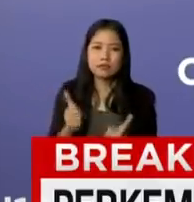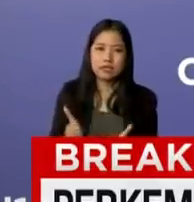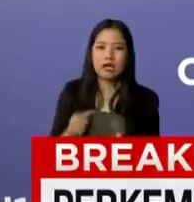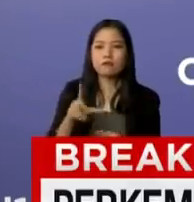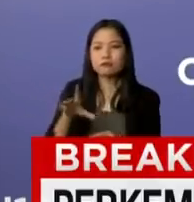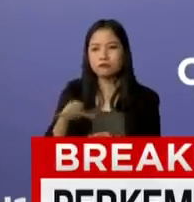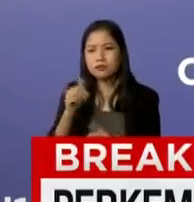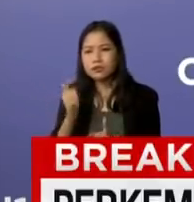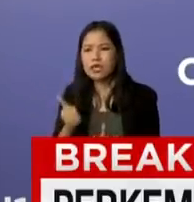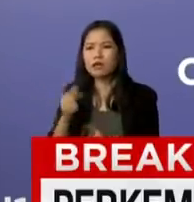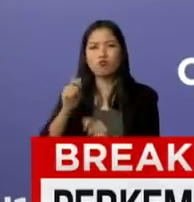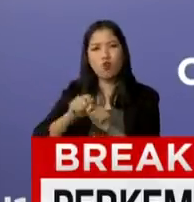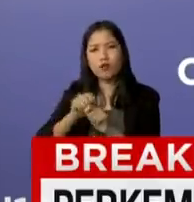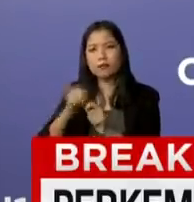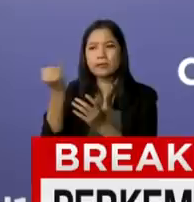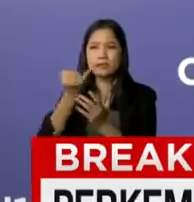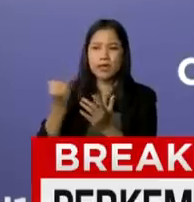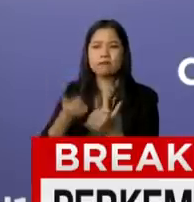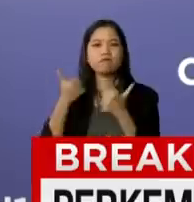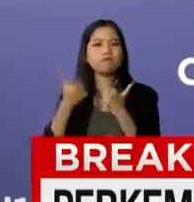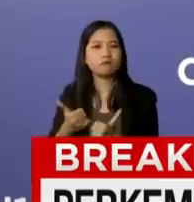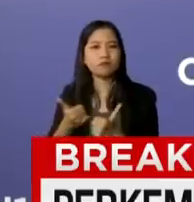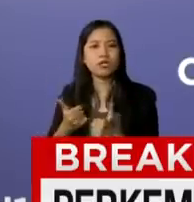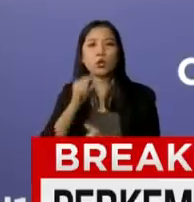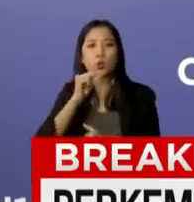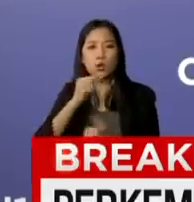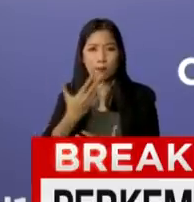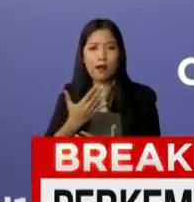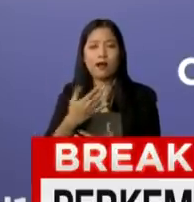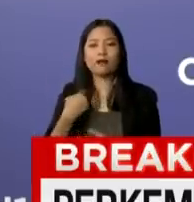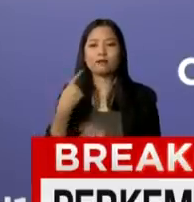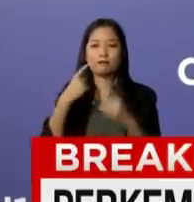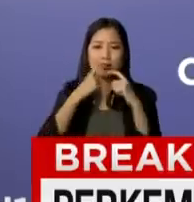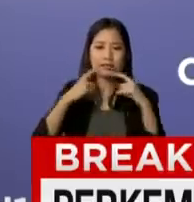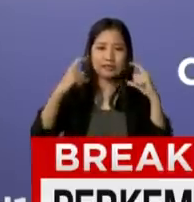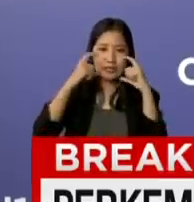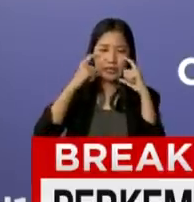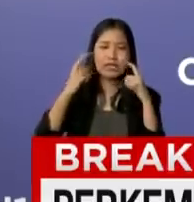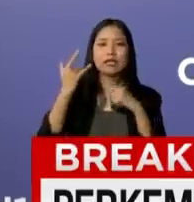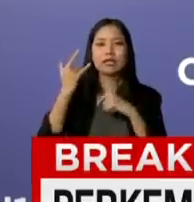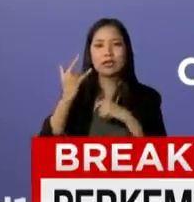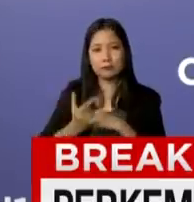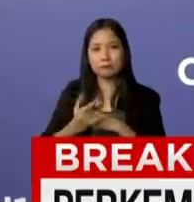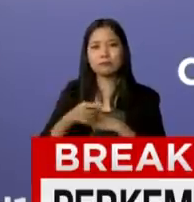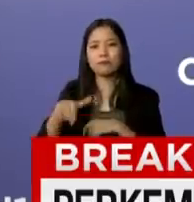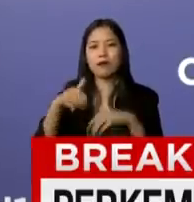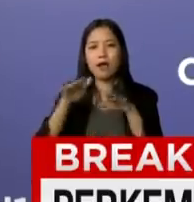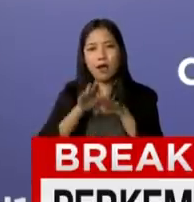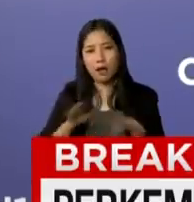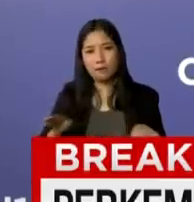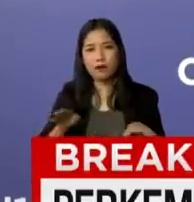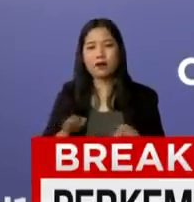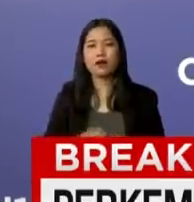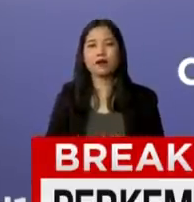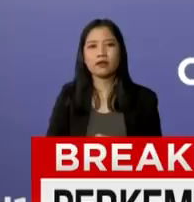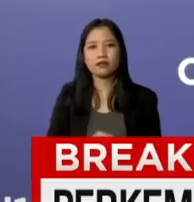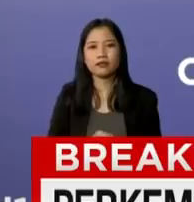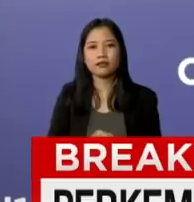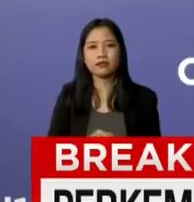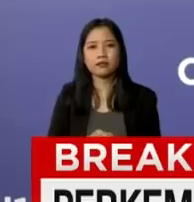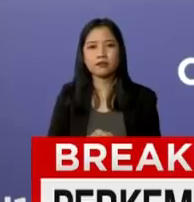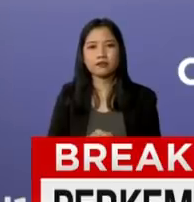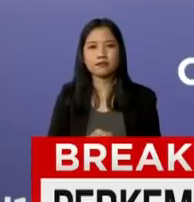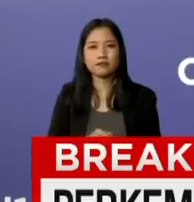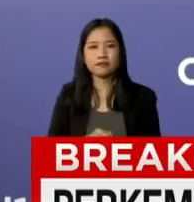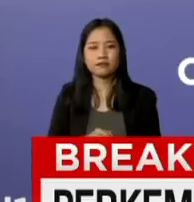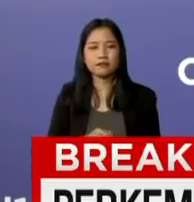menginovasi desain yang terbaik agar kita tetap menggunakan masker dan aman dari kopi 19